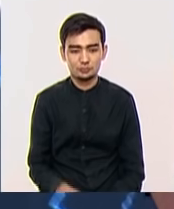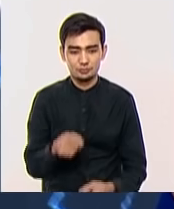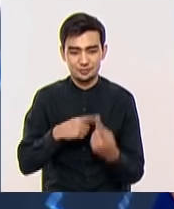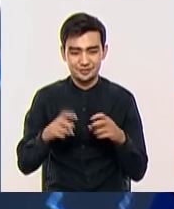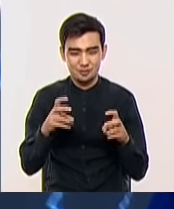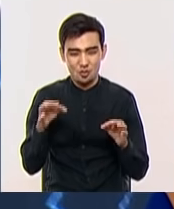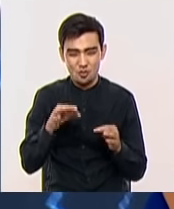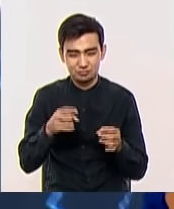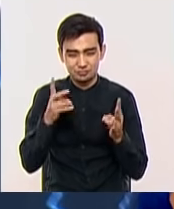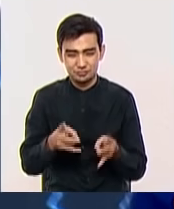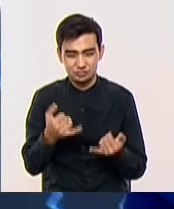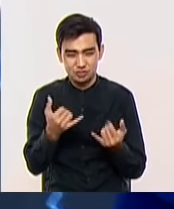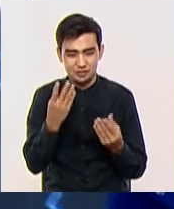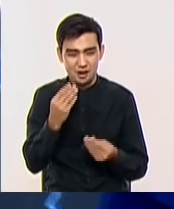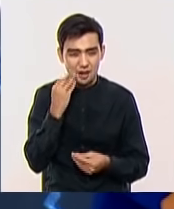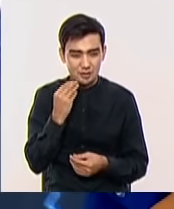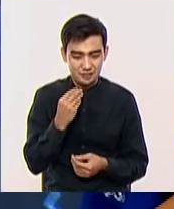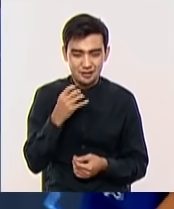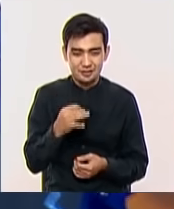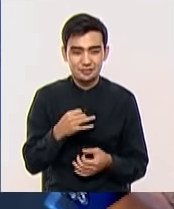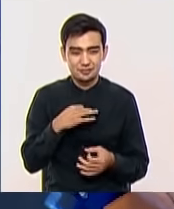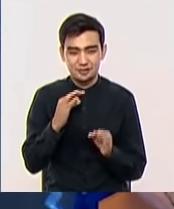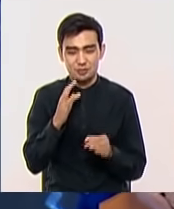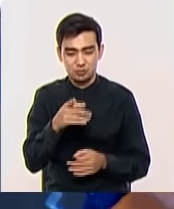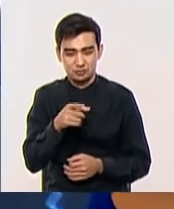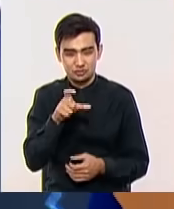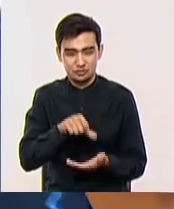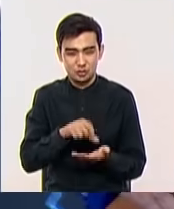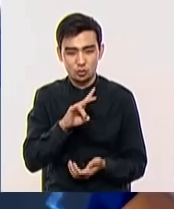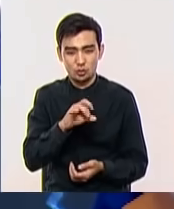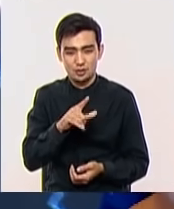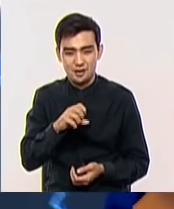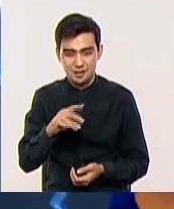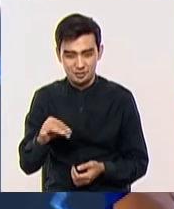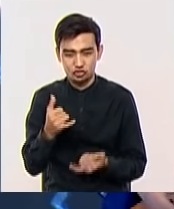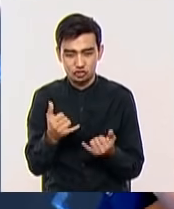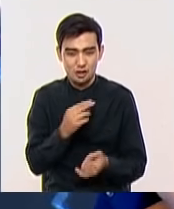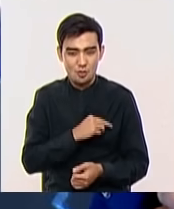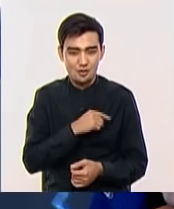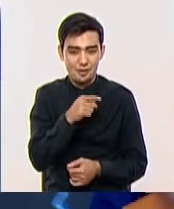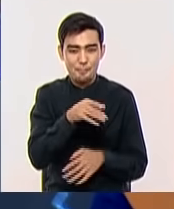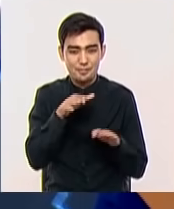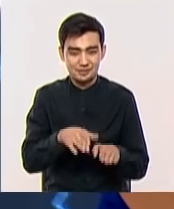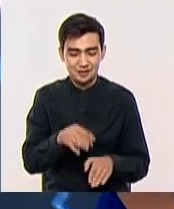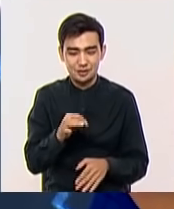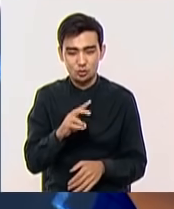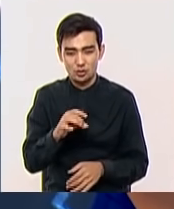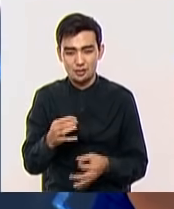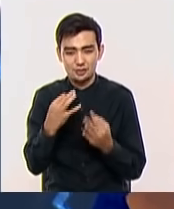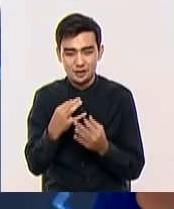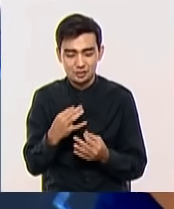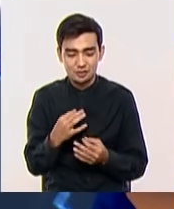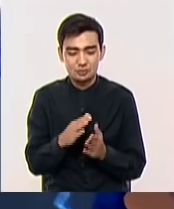Мы вернемся к трагическим событиям в Алматы. Я напомню, что наш корреспондент Нургали Карабаев сейчас работает на месте. Нургали,